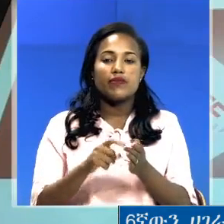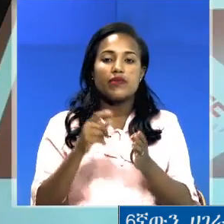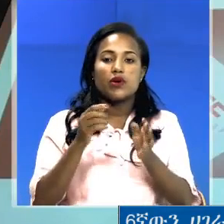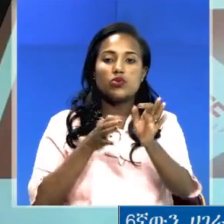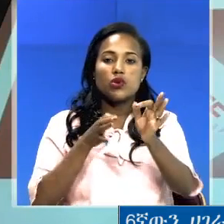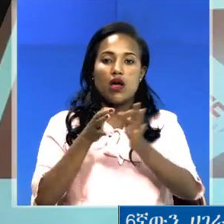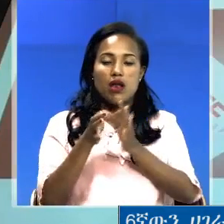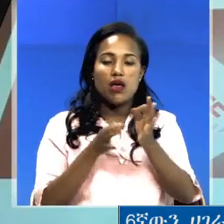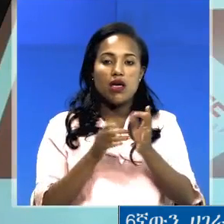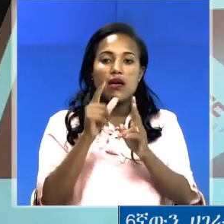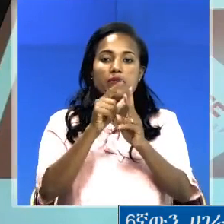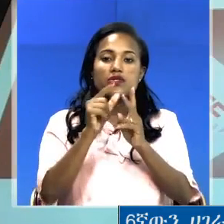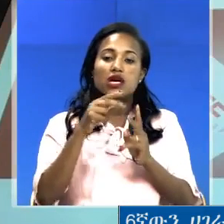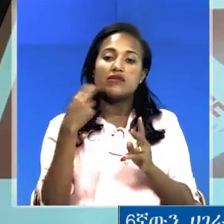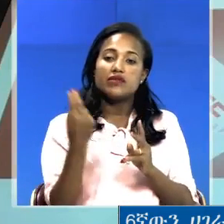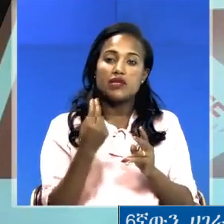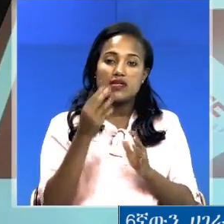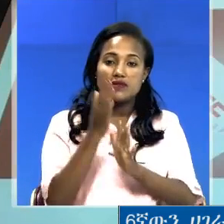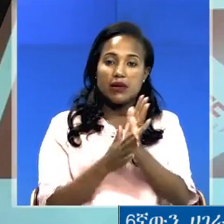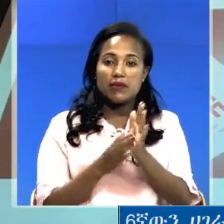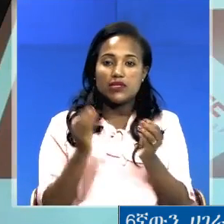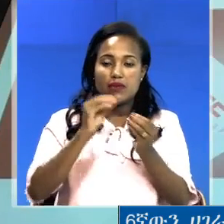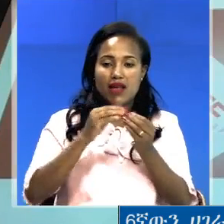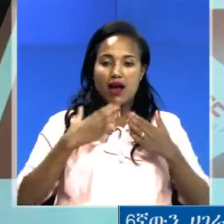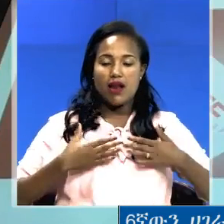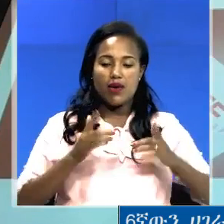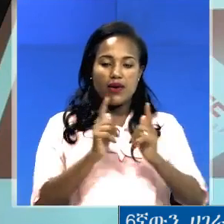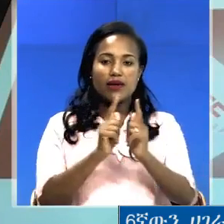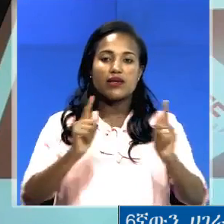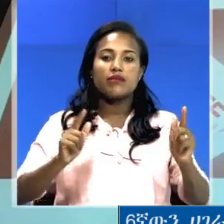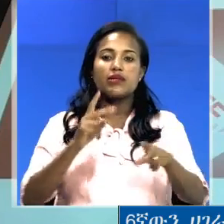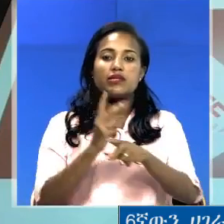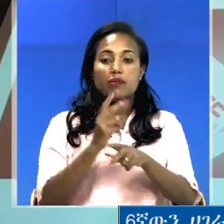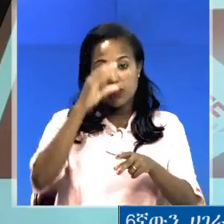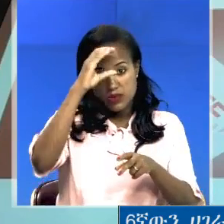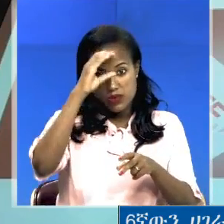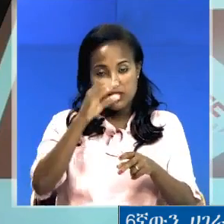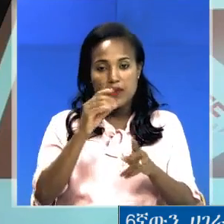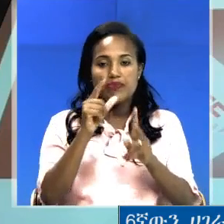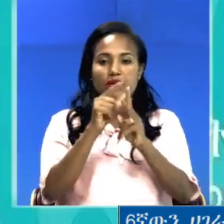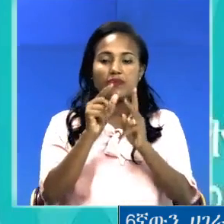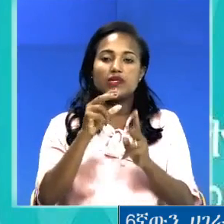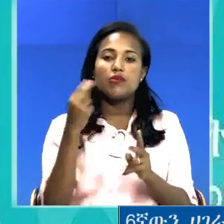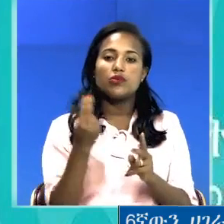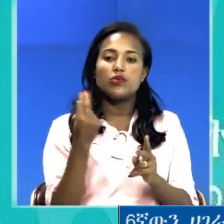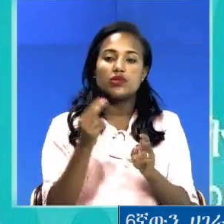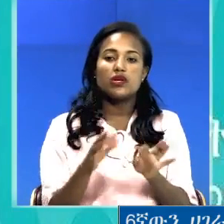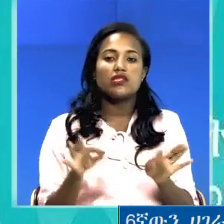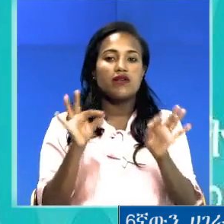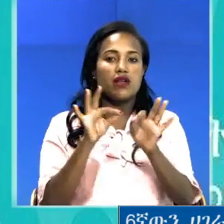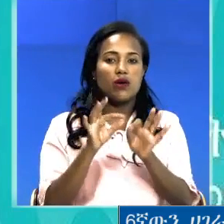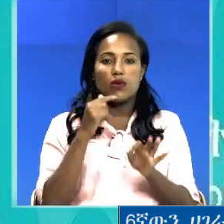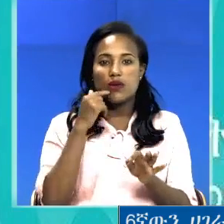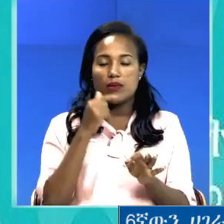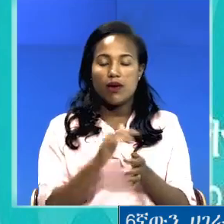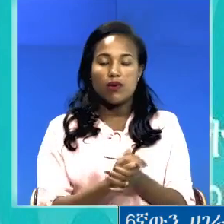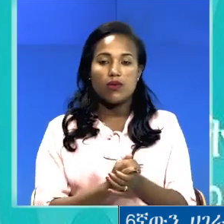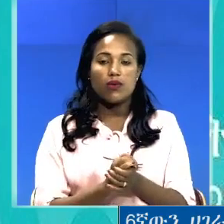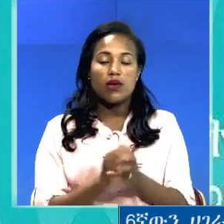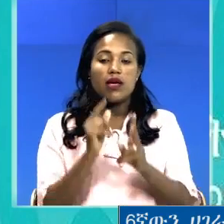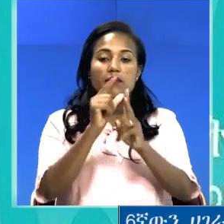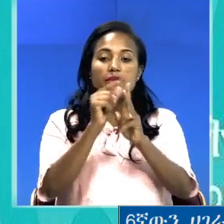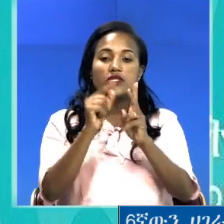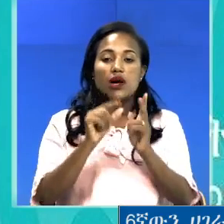ከመርጫ አስፈጻሚዎች በተጨማሪ አካላዊ ርቀትን የሚያስጠብቁ ሰዎች በየምርጫ ጣቢያዎች ያስፈልጋሉ ነው የተባለው። ምርጫውን